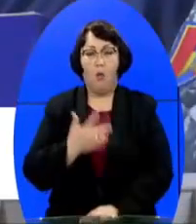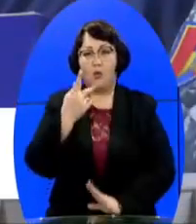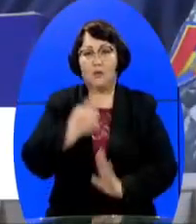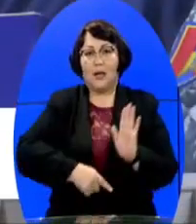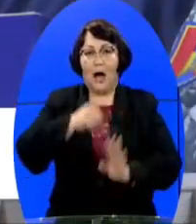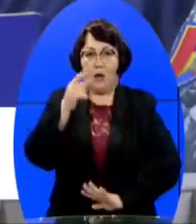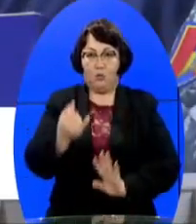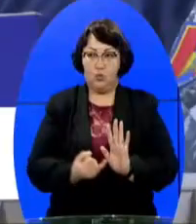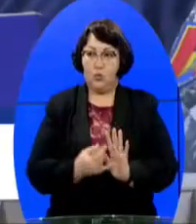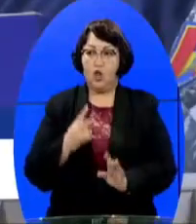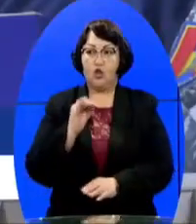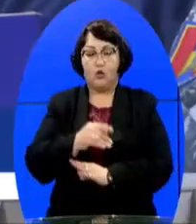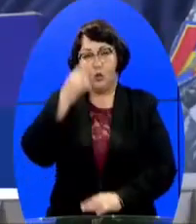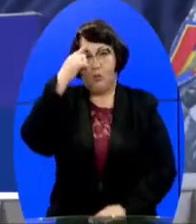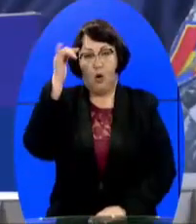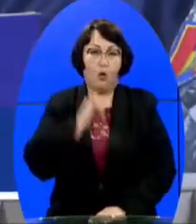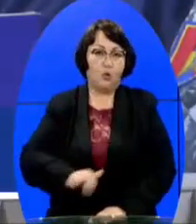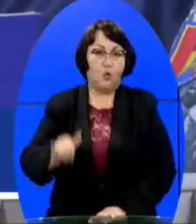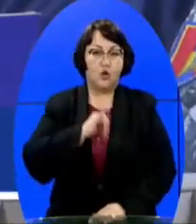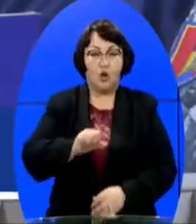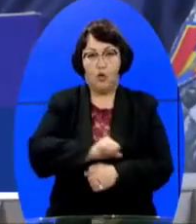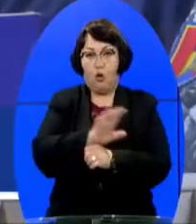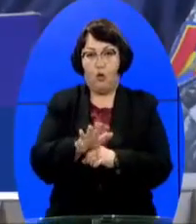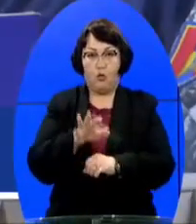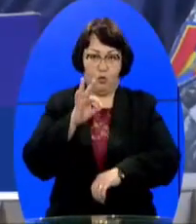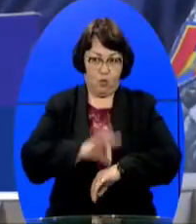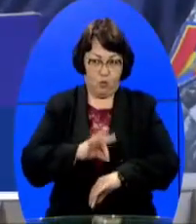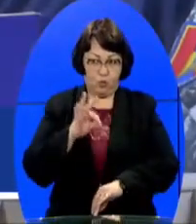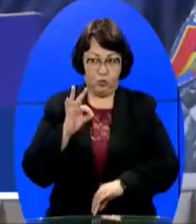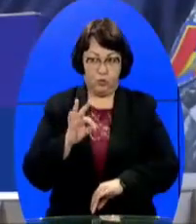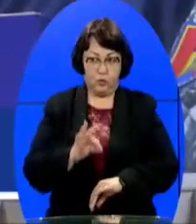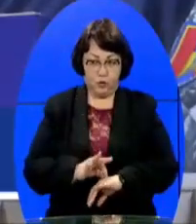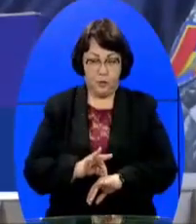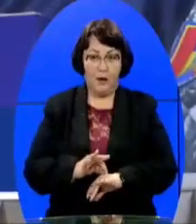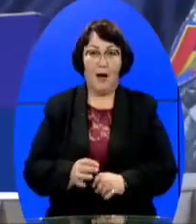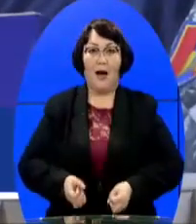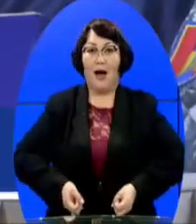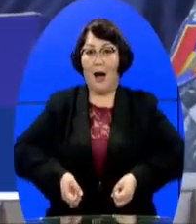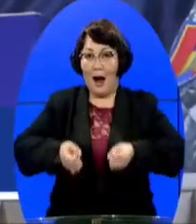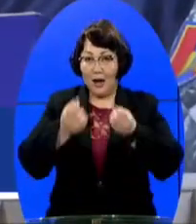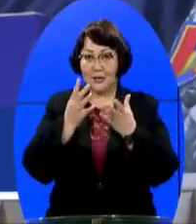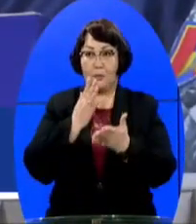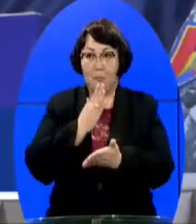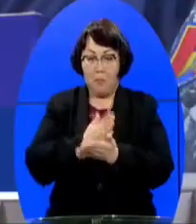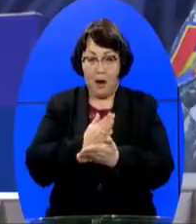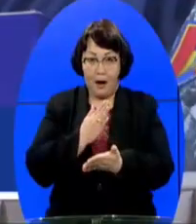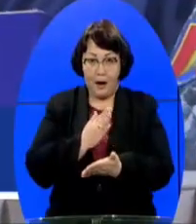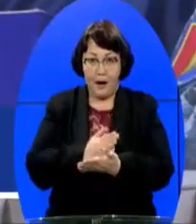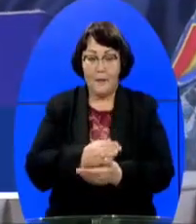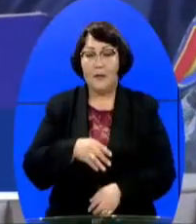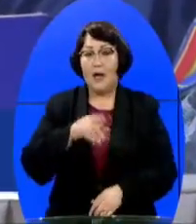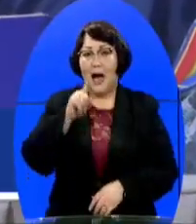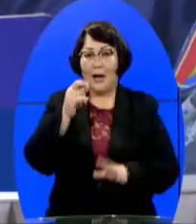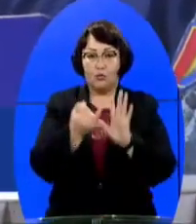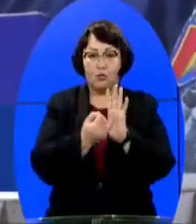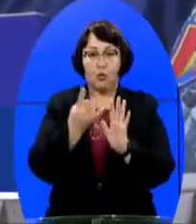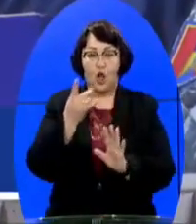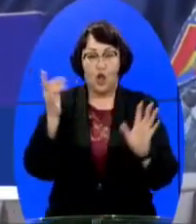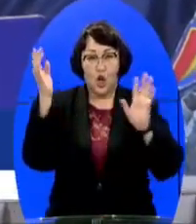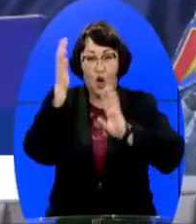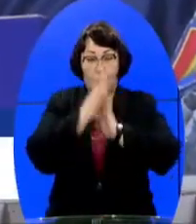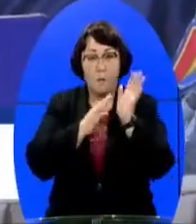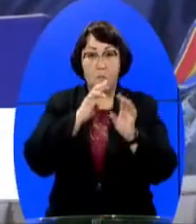16-ны өдөр бол Монгол улсад коронавирусын тохиолдол нэмж бүртгэгдсэн. За энэтэй холбогдуулаад 16-ны орой бол мэдээлэл хийгдсэн